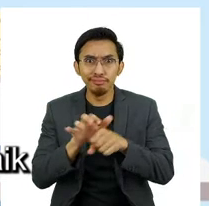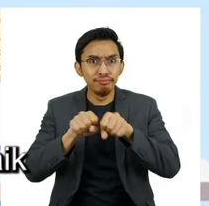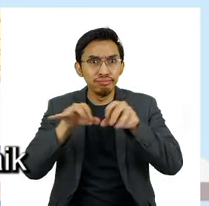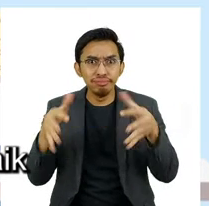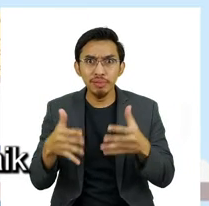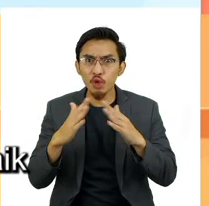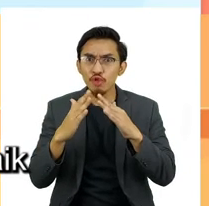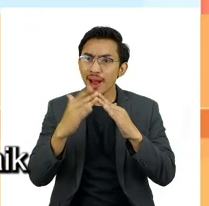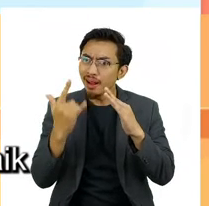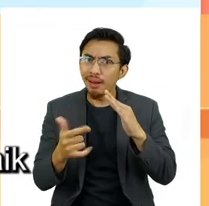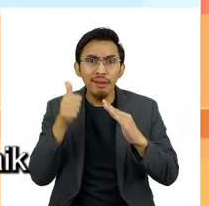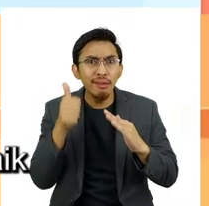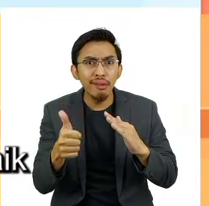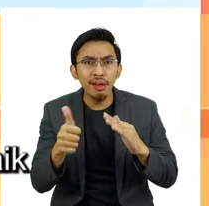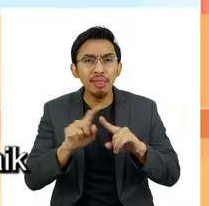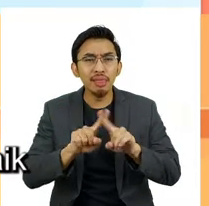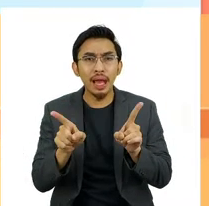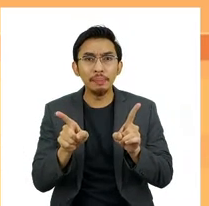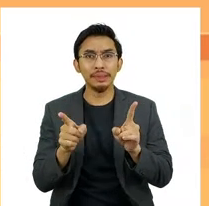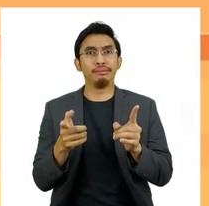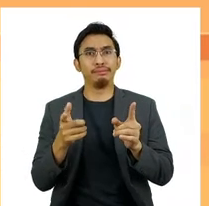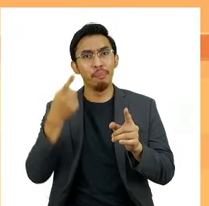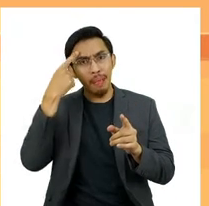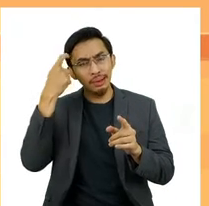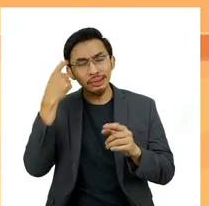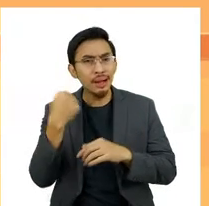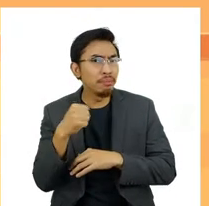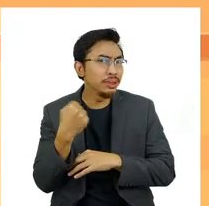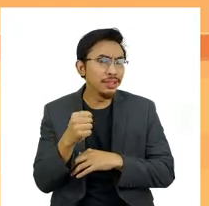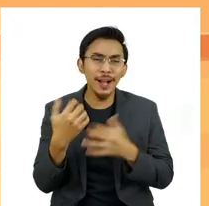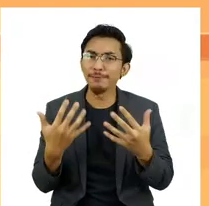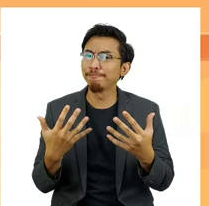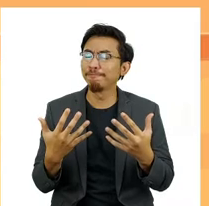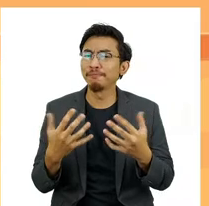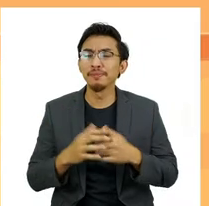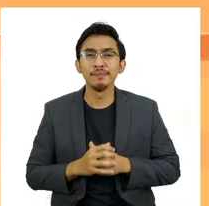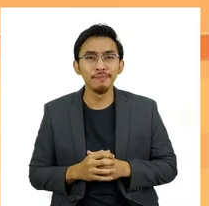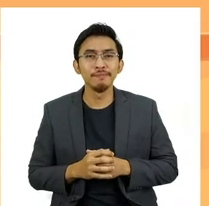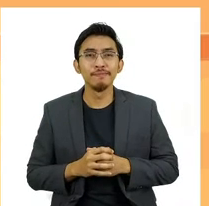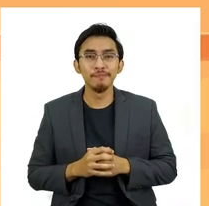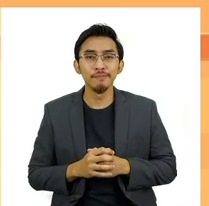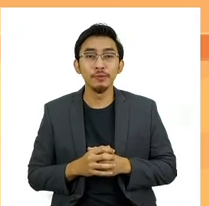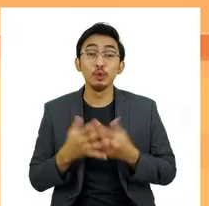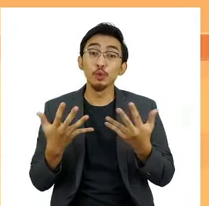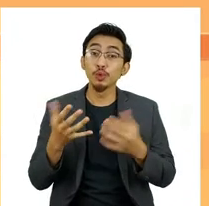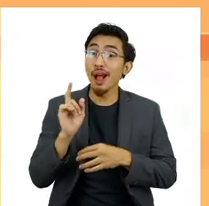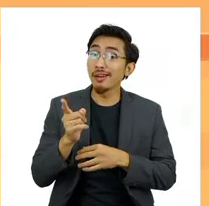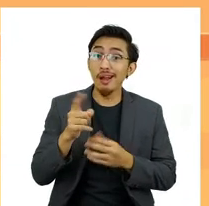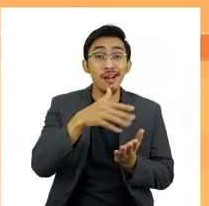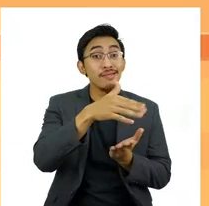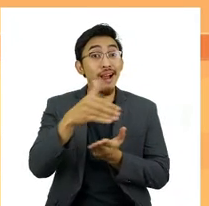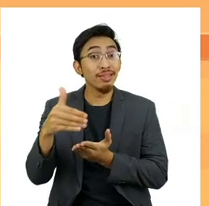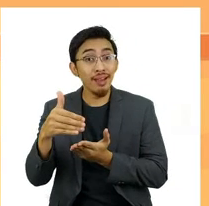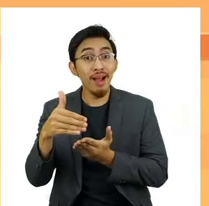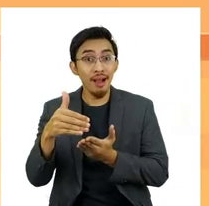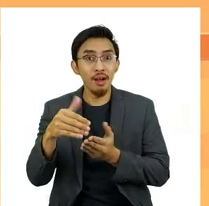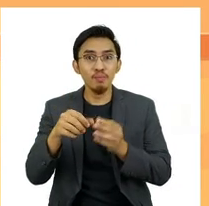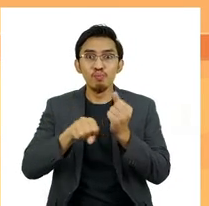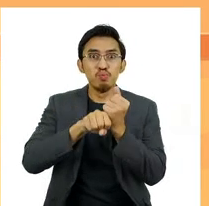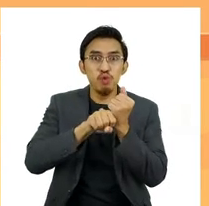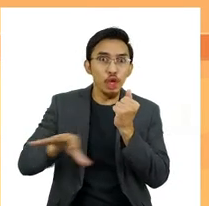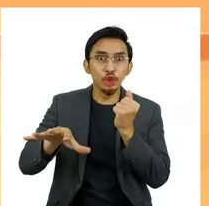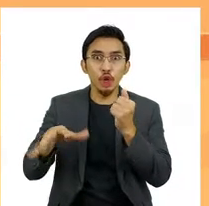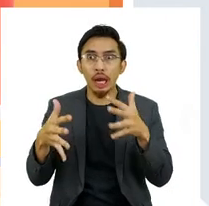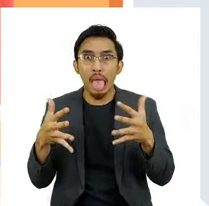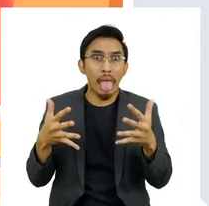pandemi COVID-19, belajar di rumah lebih baik. Tapi jadinya malah nggak bisa belajar. Terus ada juga tuh kebocoran data